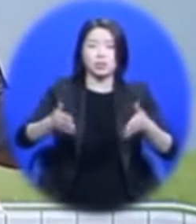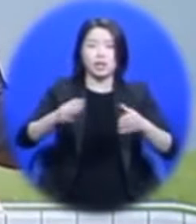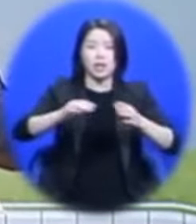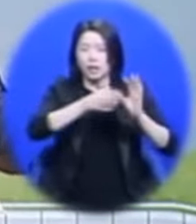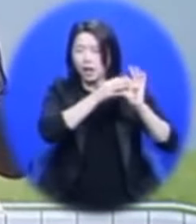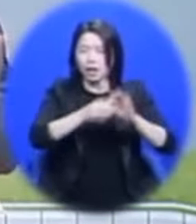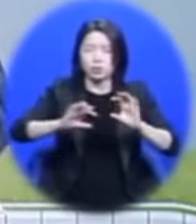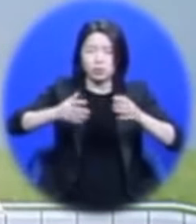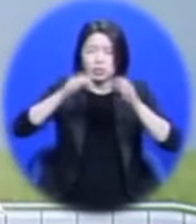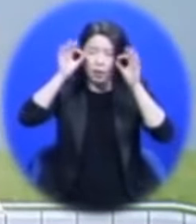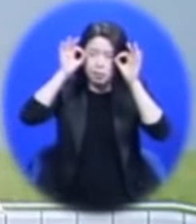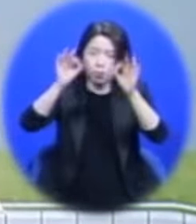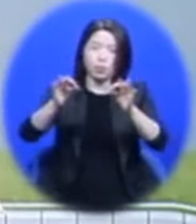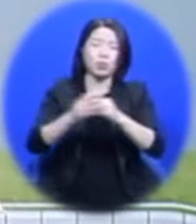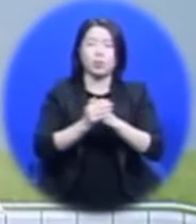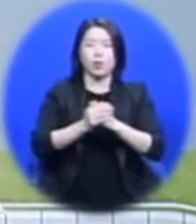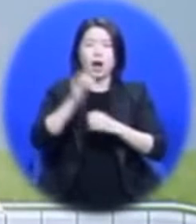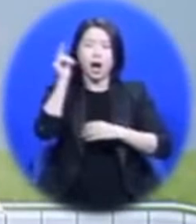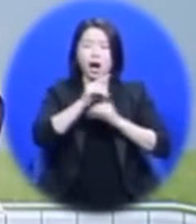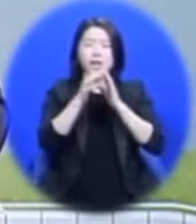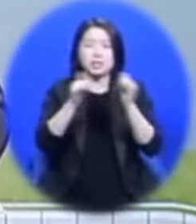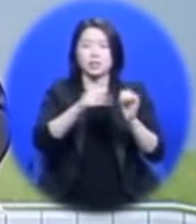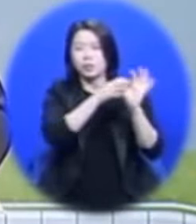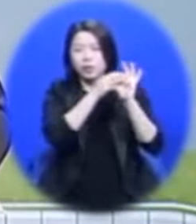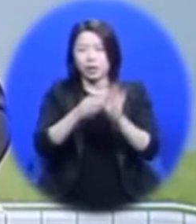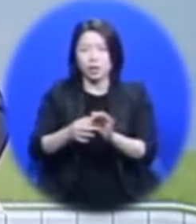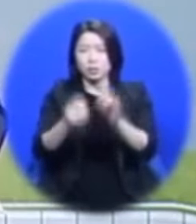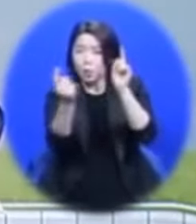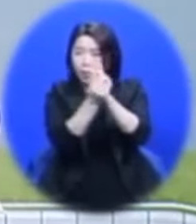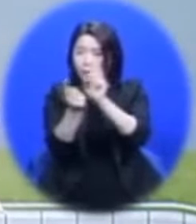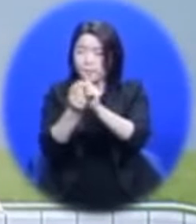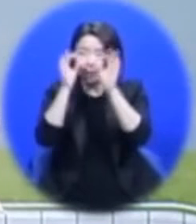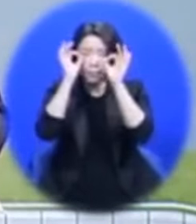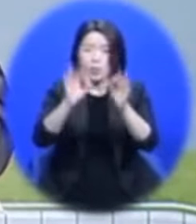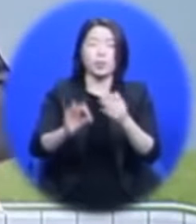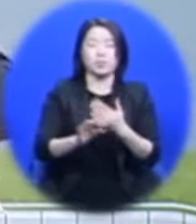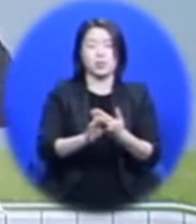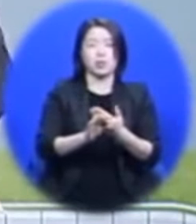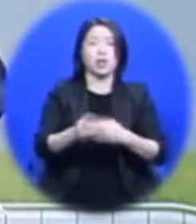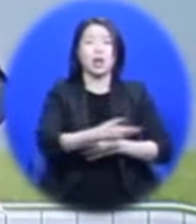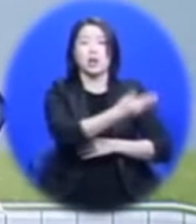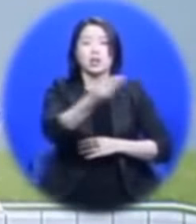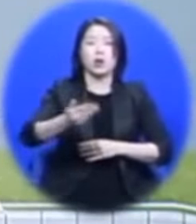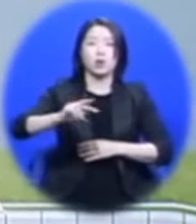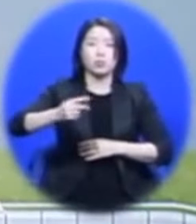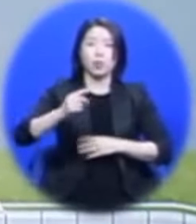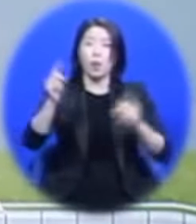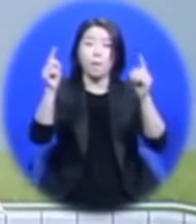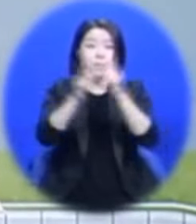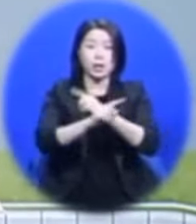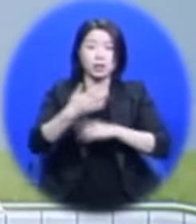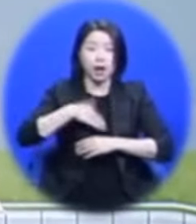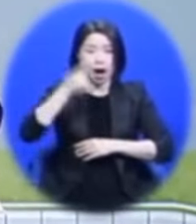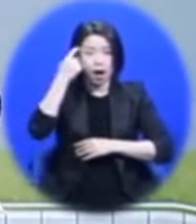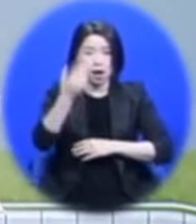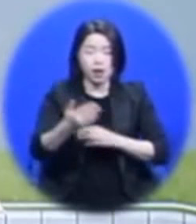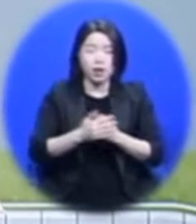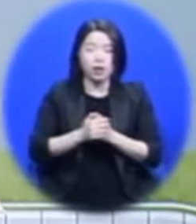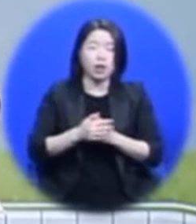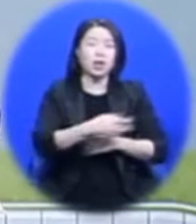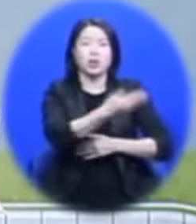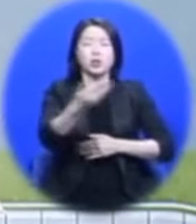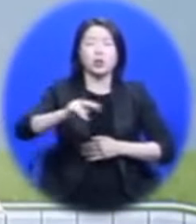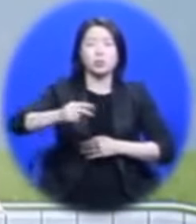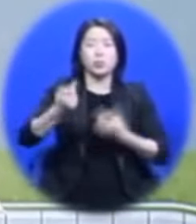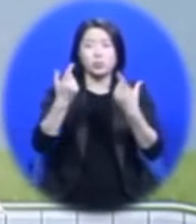바라보고 그리고 악한 사람과 계속 부딪히다 보면 여러분도 바뀌는 거 아십니까? 여러분도